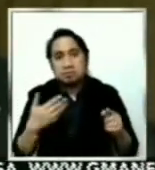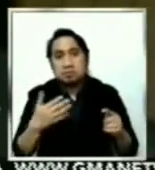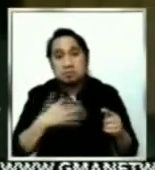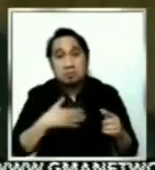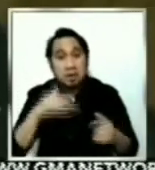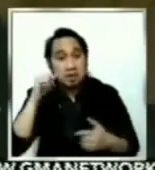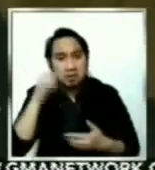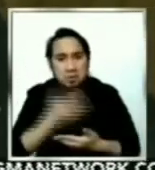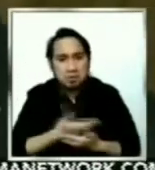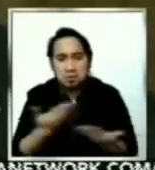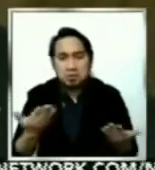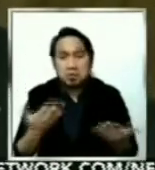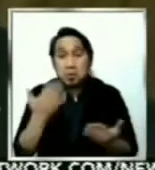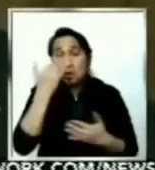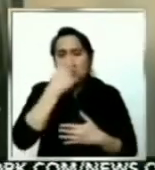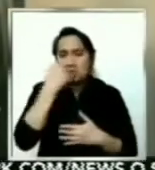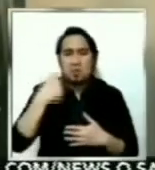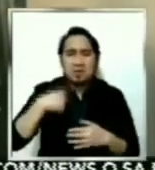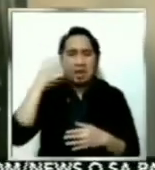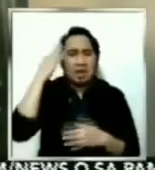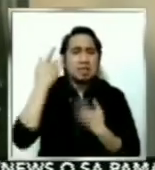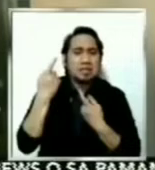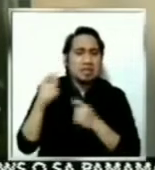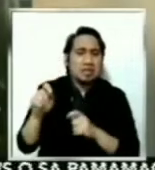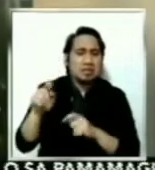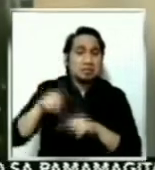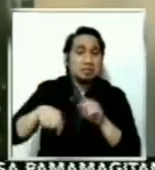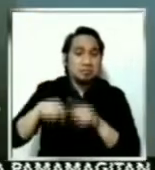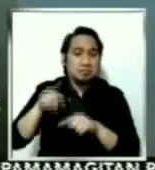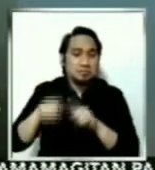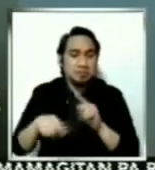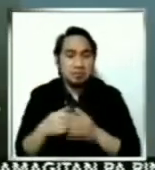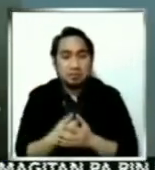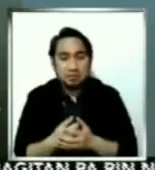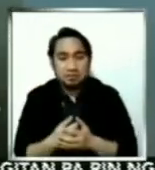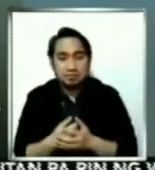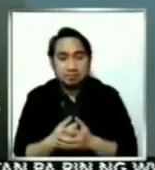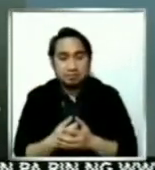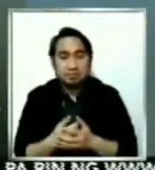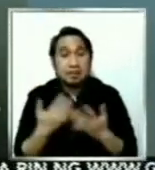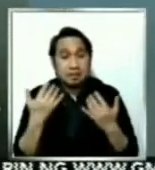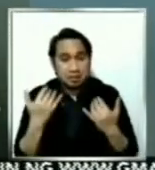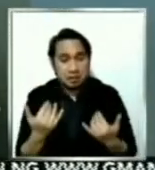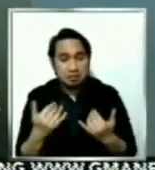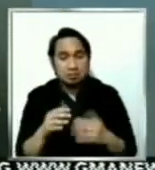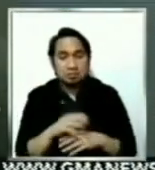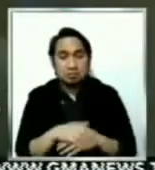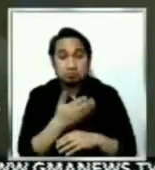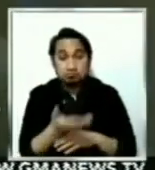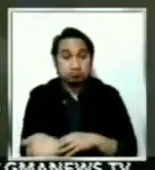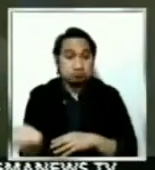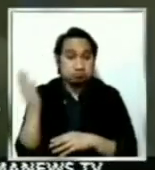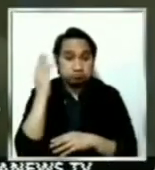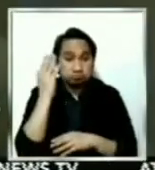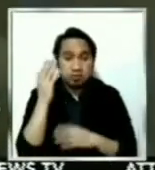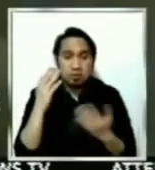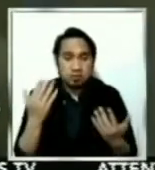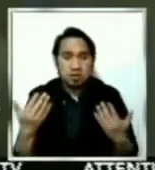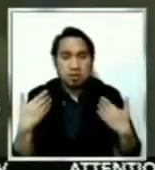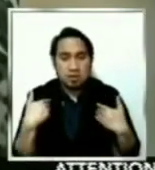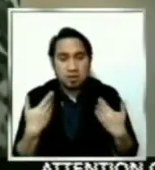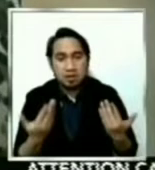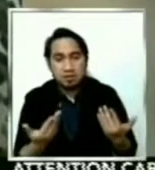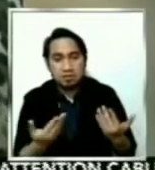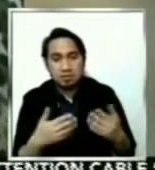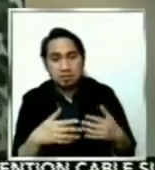ang kasama niya, makasama niya rin flight attendant. 12 oras ang lumipas, nakatanggap na ng tawag ang pamilya ni Christine mula sa kaibigan niyang flight